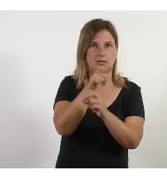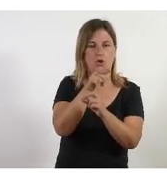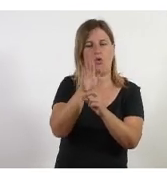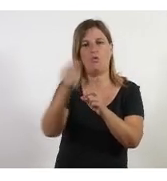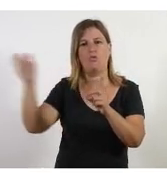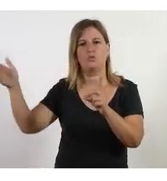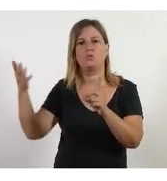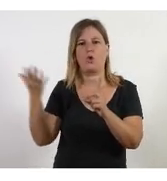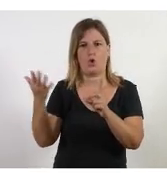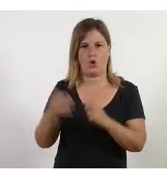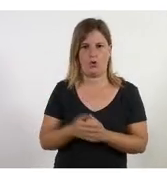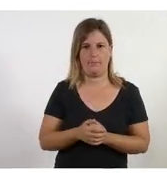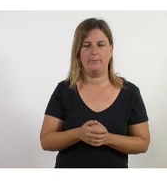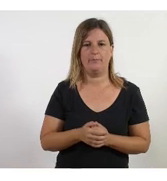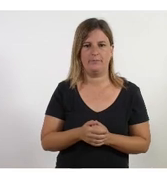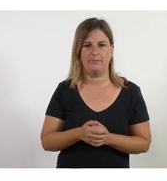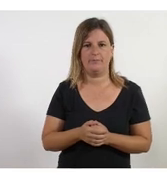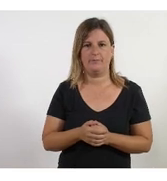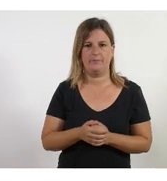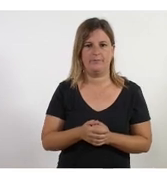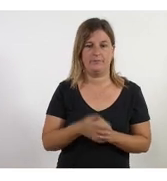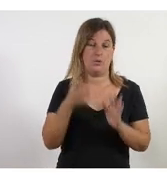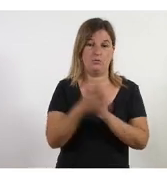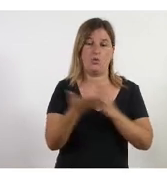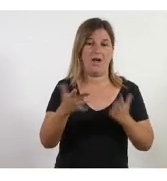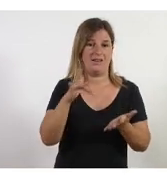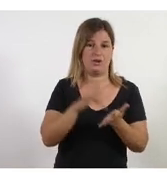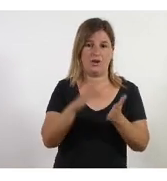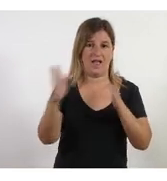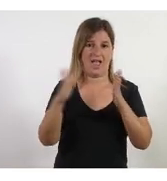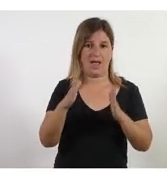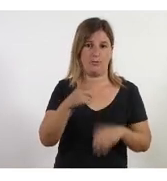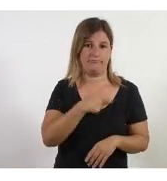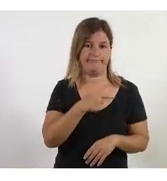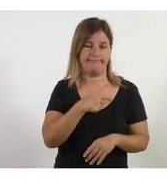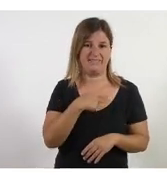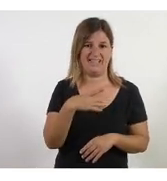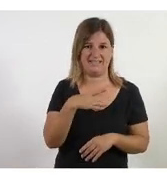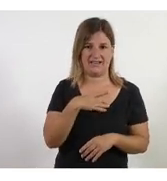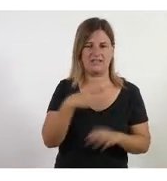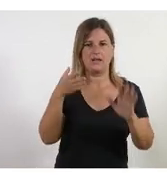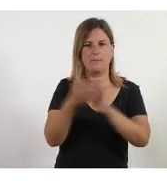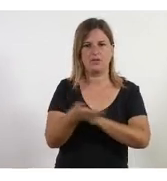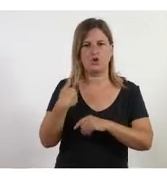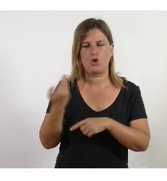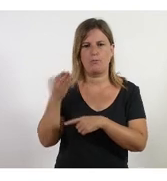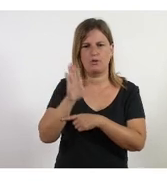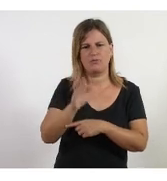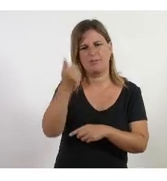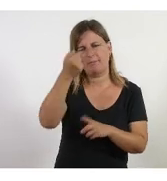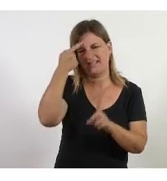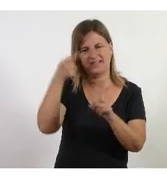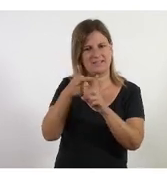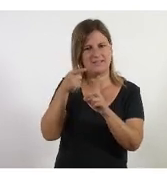resultat de la crisi que estem vivint ara o de la incertesa que estem vivint ara. Llavors, la proposta és